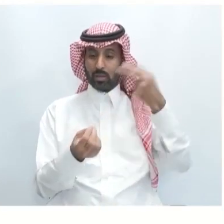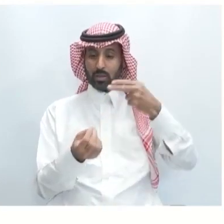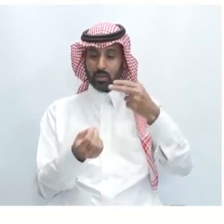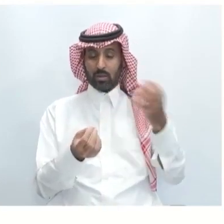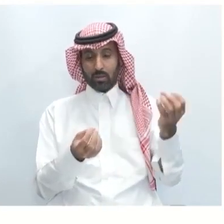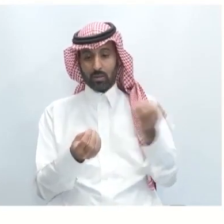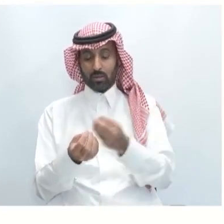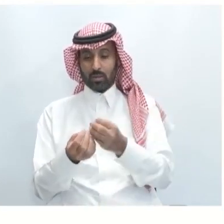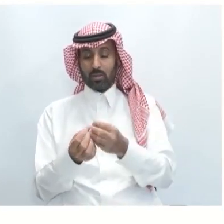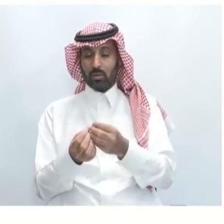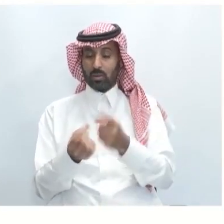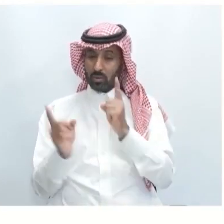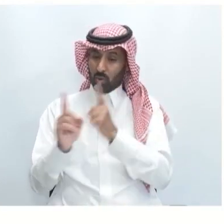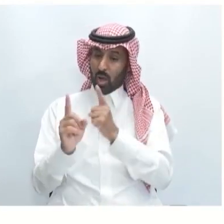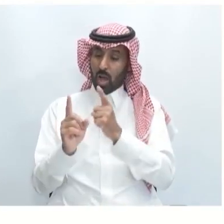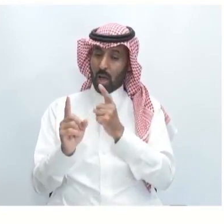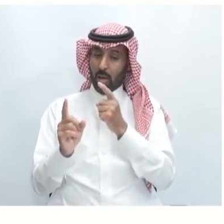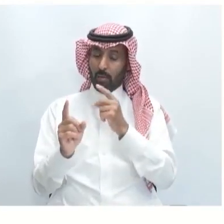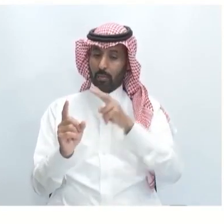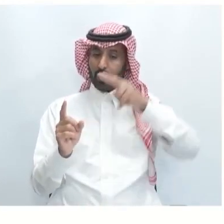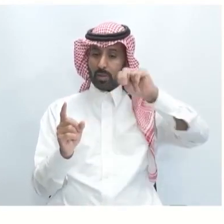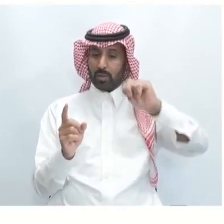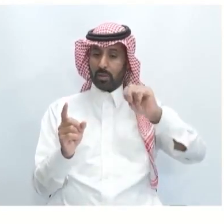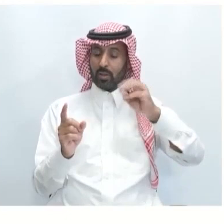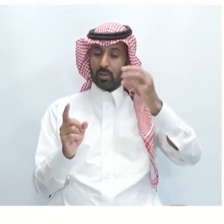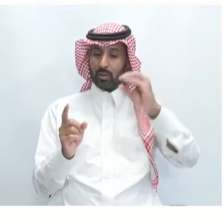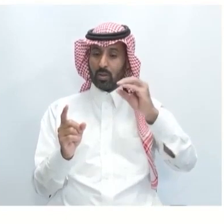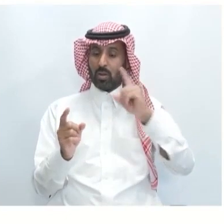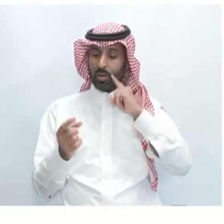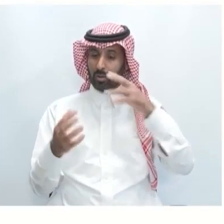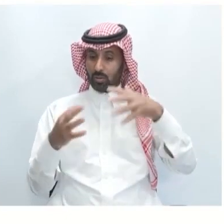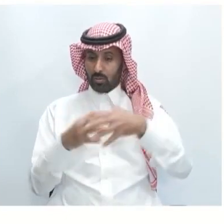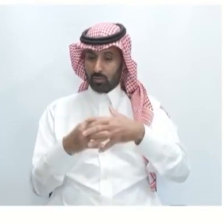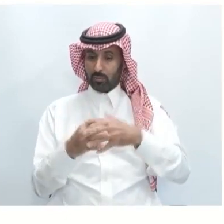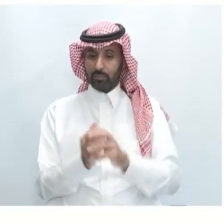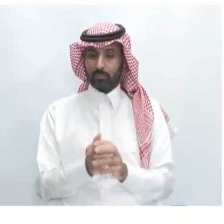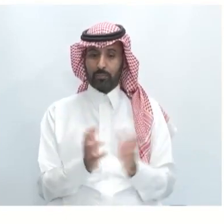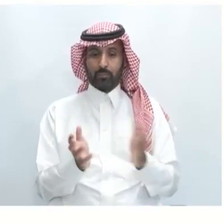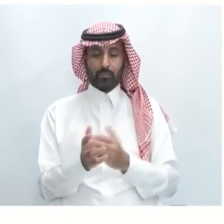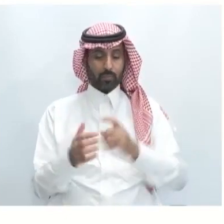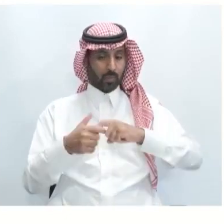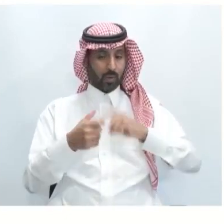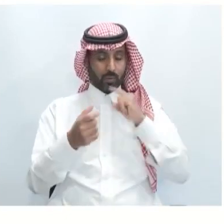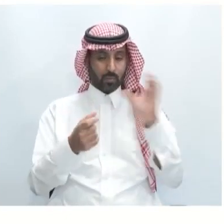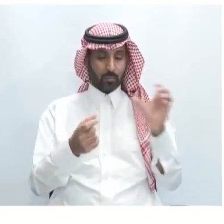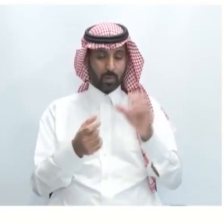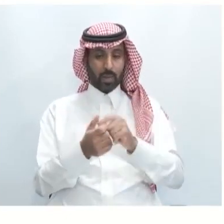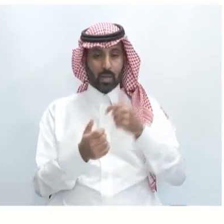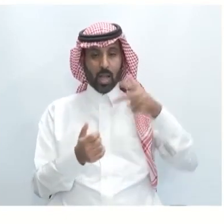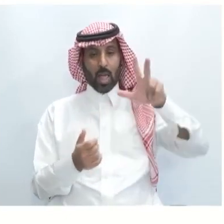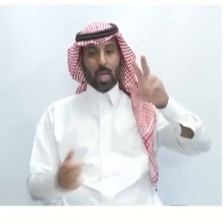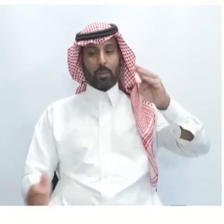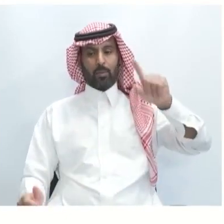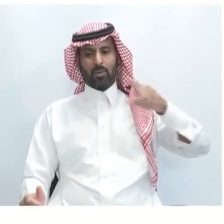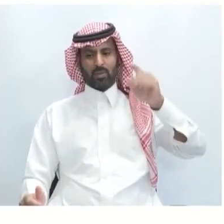الهيدروجين لكي تقابل النيتروجين الكربون وتتم الرابطه بينهم اذا مجموعه الكربوكسيل لاحد